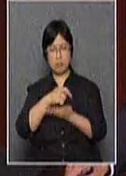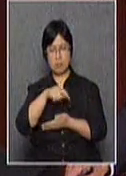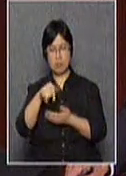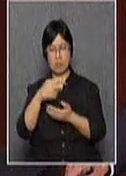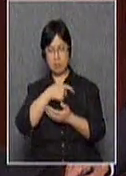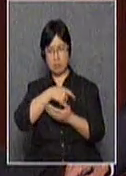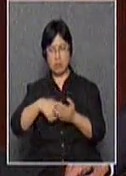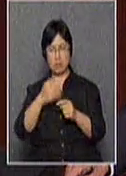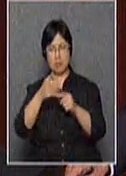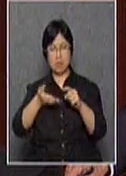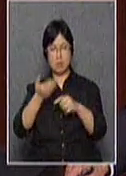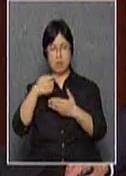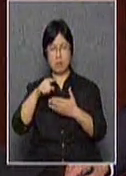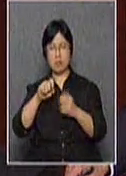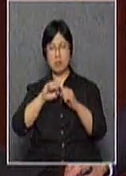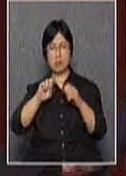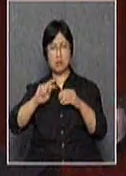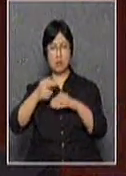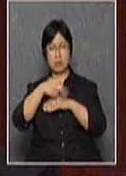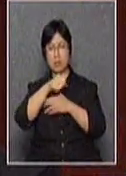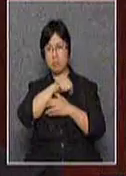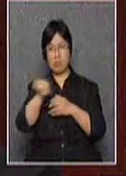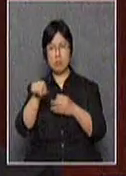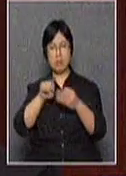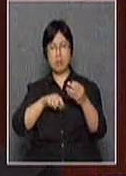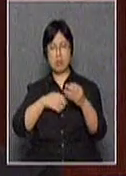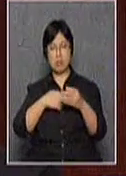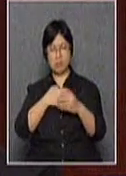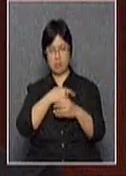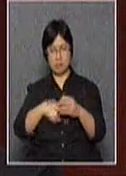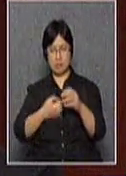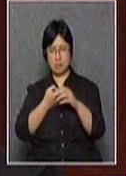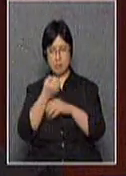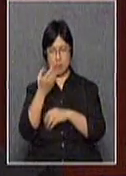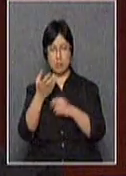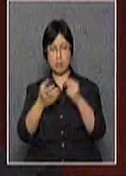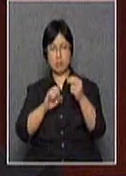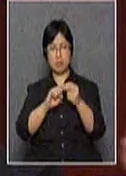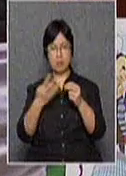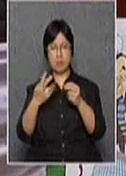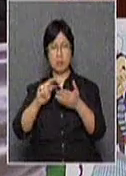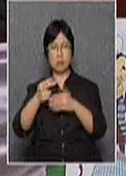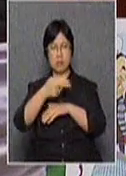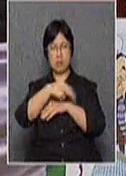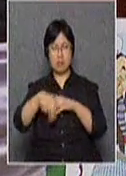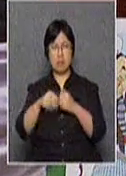員分別以過半數贊成，我宣布修正案被否決。陳志全議員，就請你動議704項修正案。